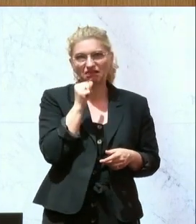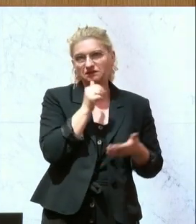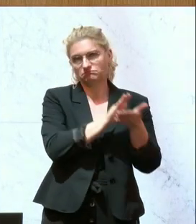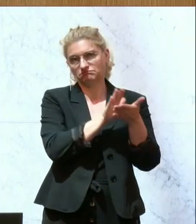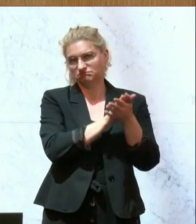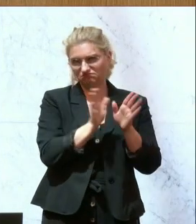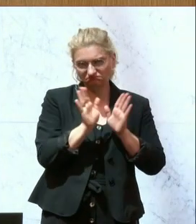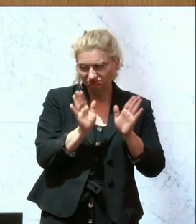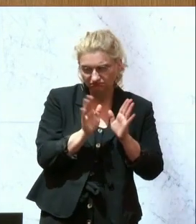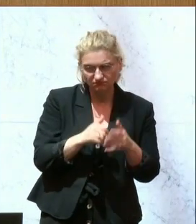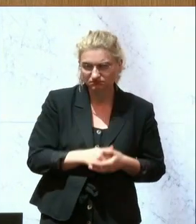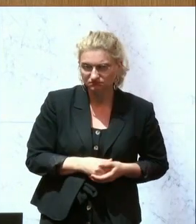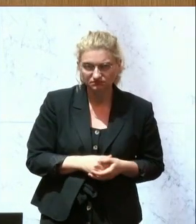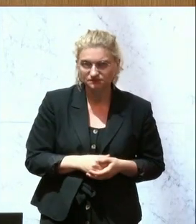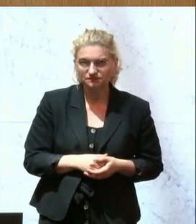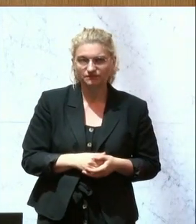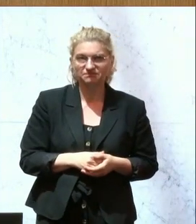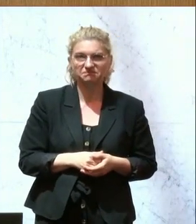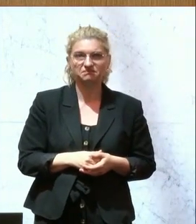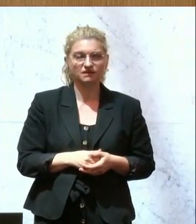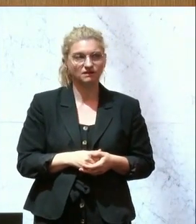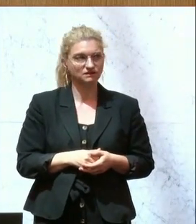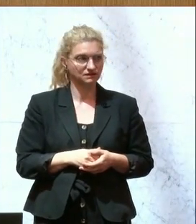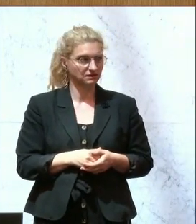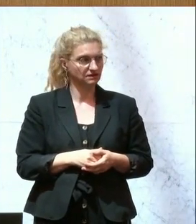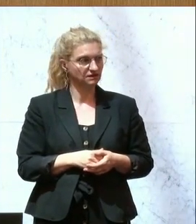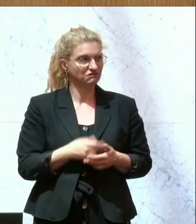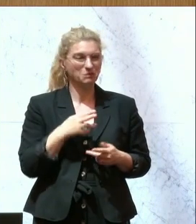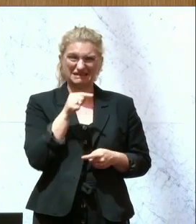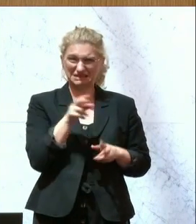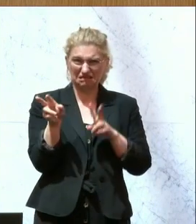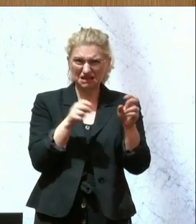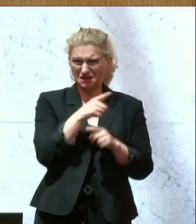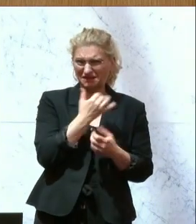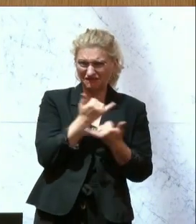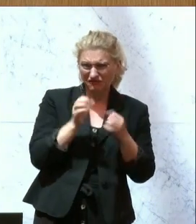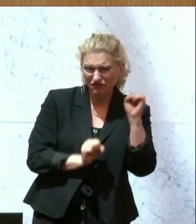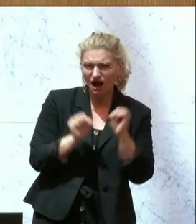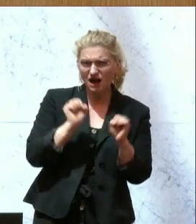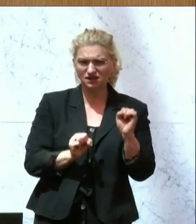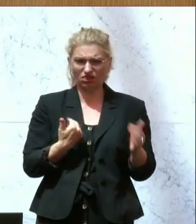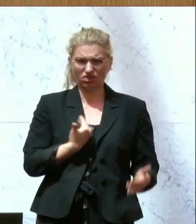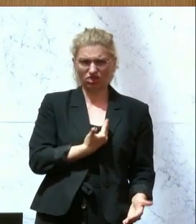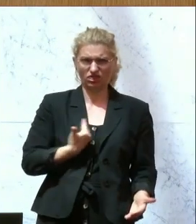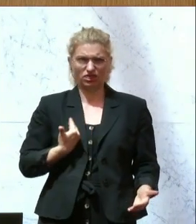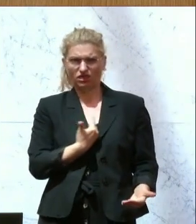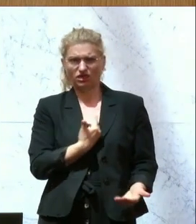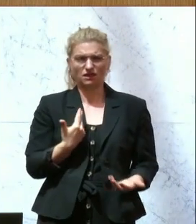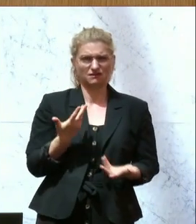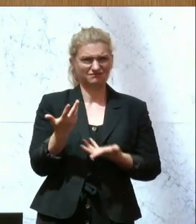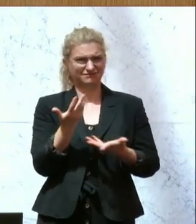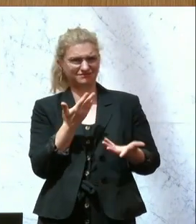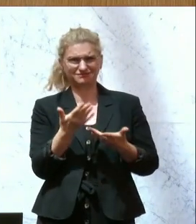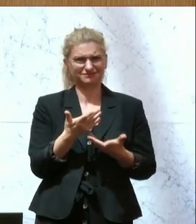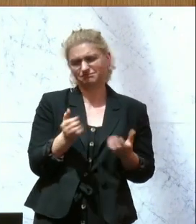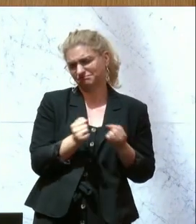Blumen. Wie sie in der Aktion, in dem Thema agieren, ist so zwiespältig, dass das